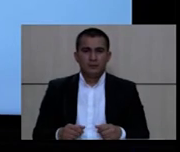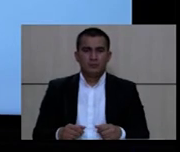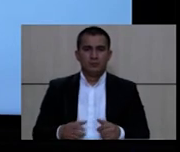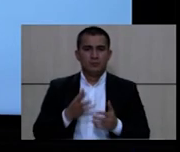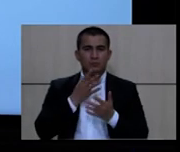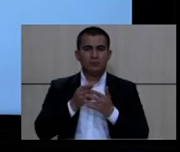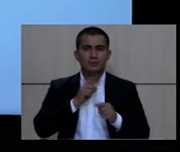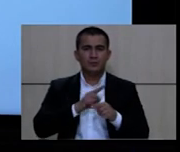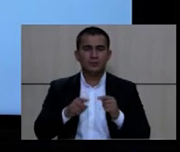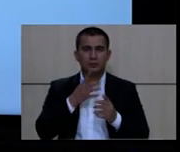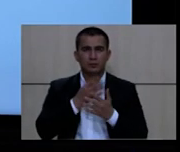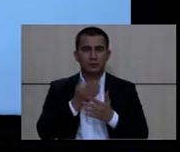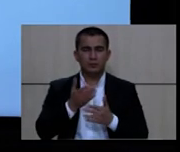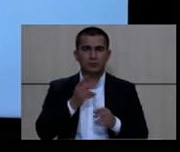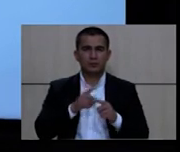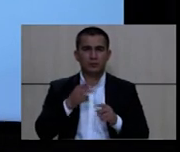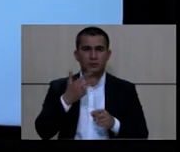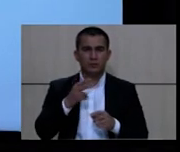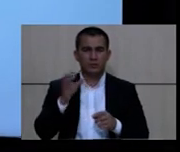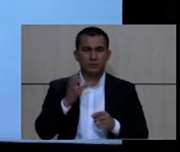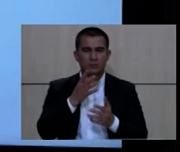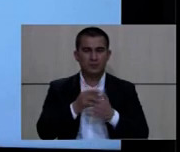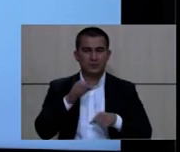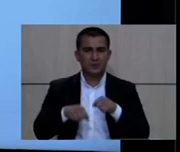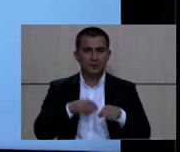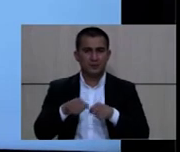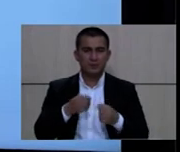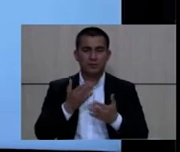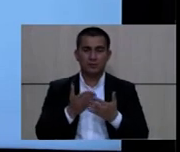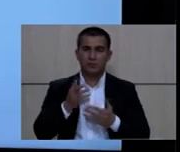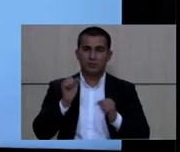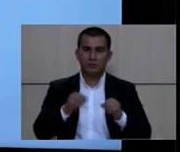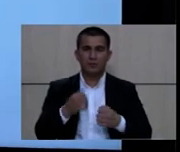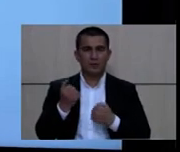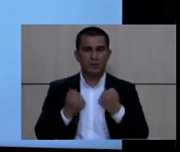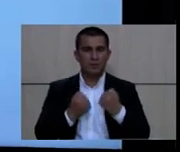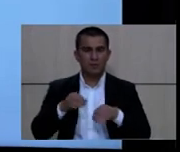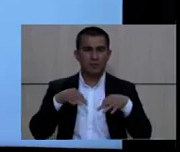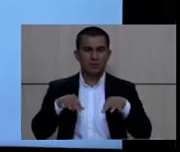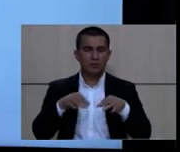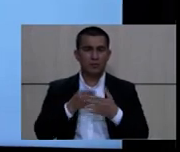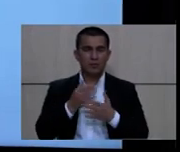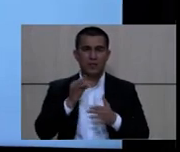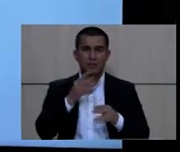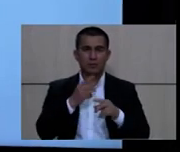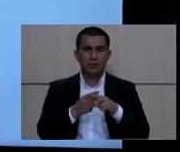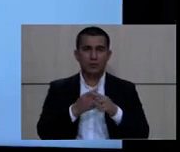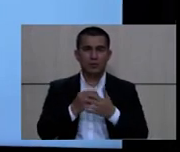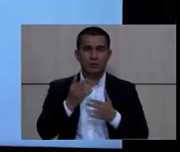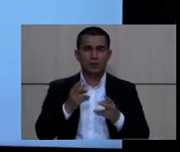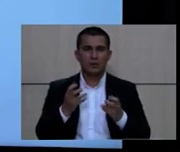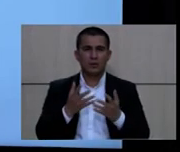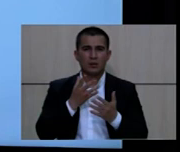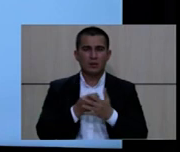tezligi 30 metr sekund bo'lgan velosiped va avtomashinaning impulslarini toping.